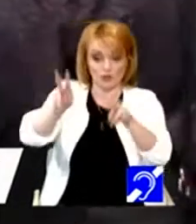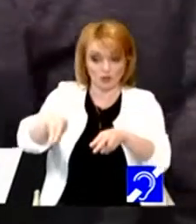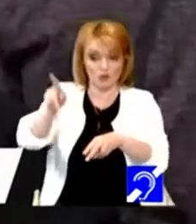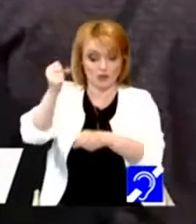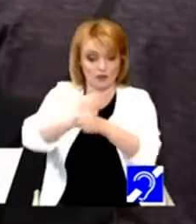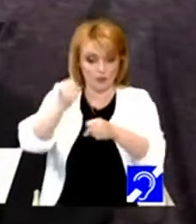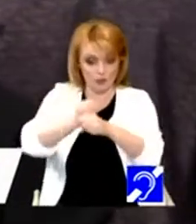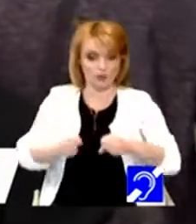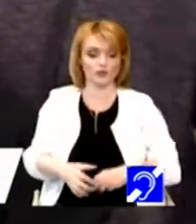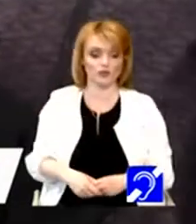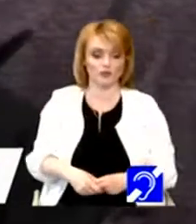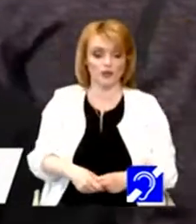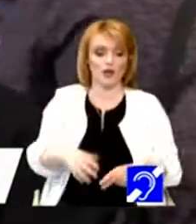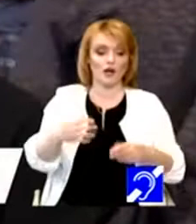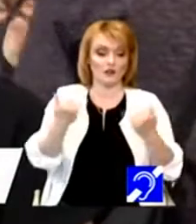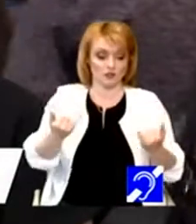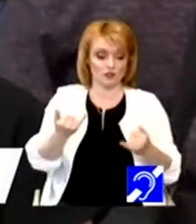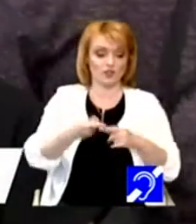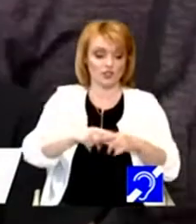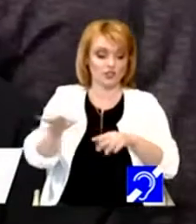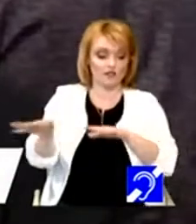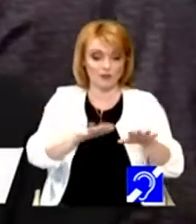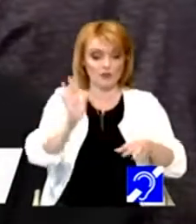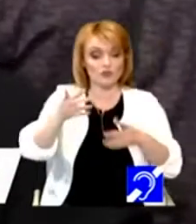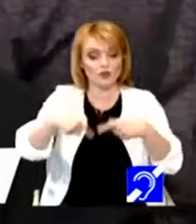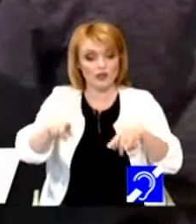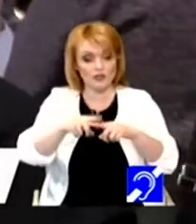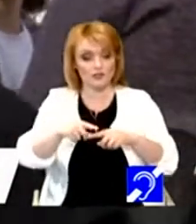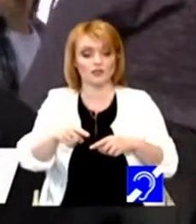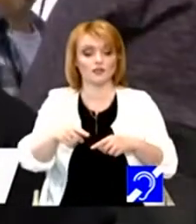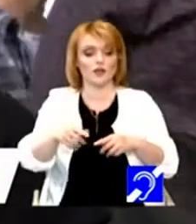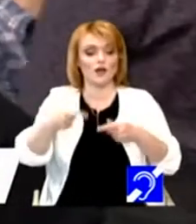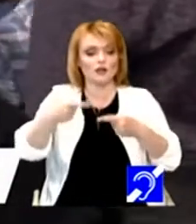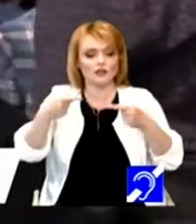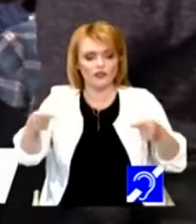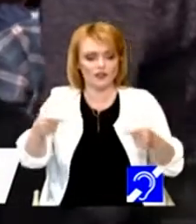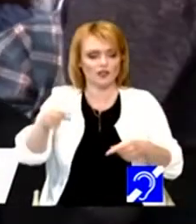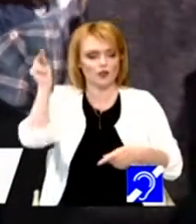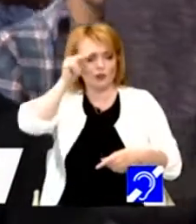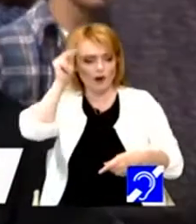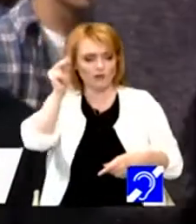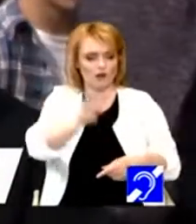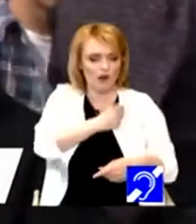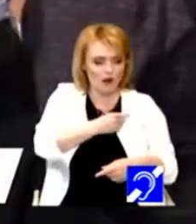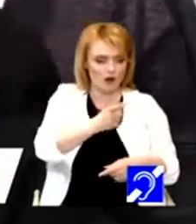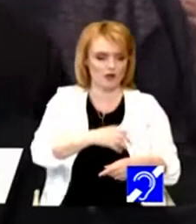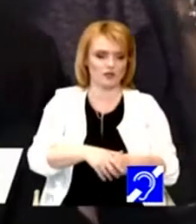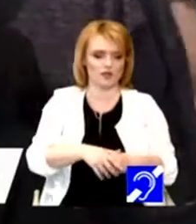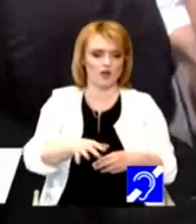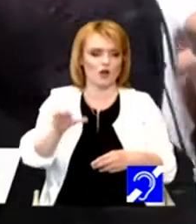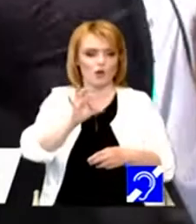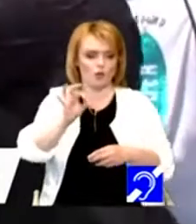Astăzi, în cadrul evenimentului, vor fi organizate tot felul de masterclass pe domenii